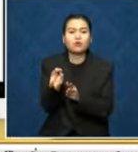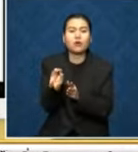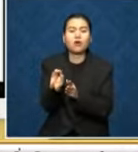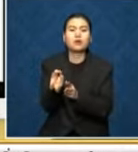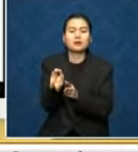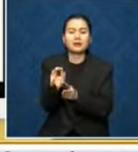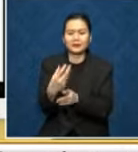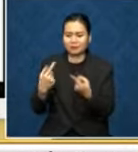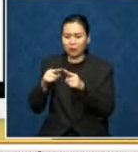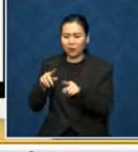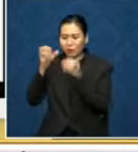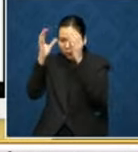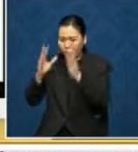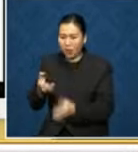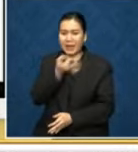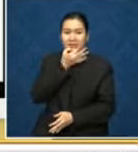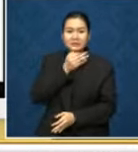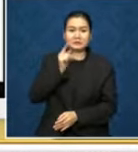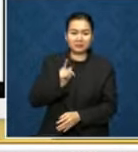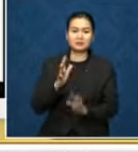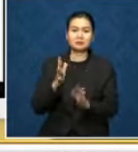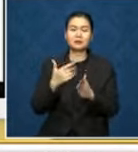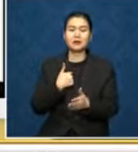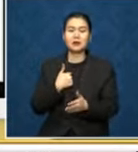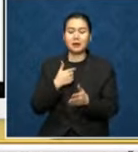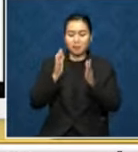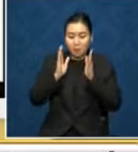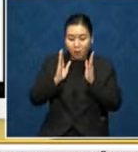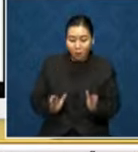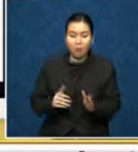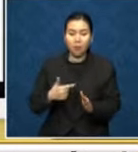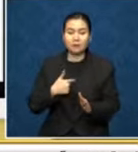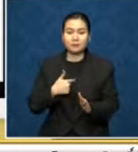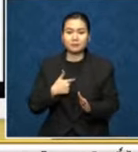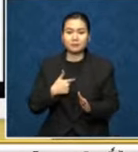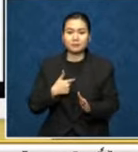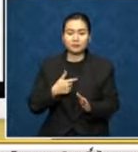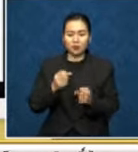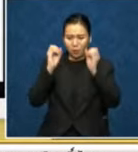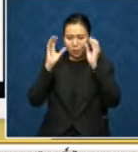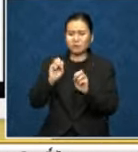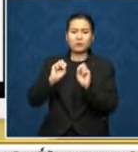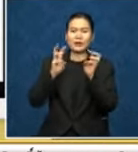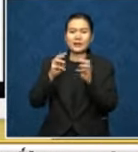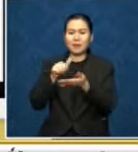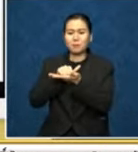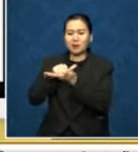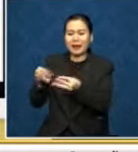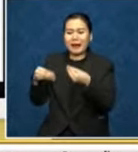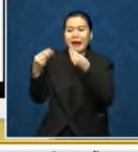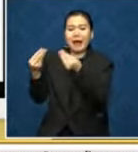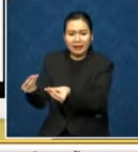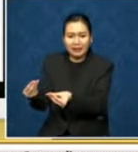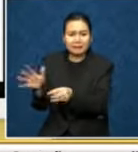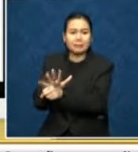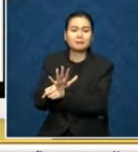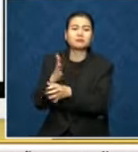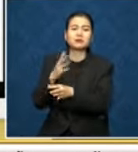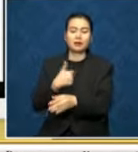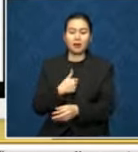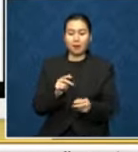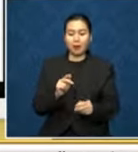าก็จะไม่มีอาชีพเหล่านั้นจริงๆนะครับเพราะฉะนั้นเนี่ยมันขึ้นอยู่กับจำนวนเด็กและคุณครูเหล่านี้ไม่เคยมีสวัสดิการใดๆเลยครับฝากครับกระทรวงศึกษาธิการแล้วก็กระทรวง